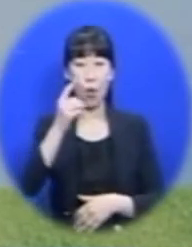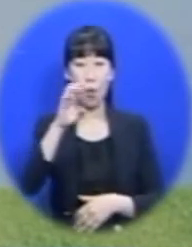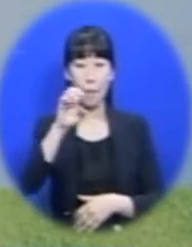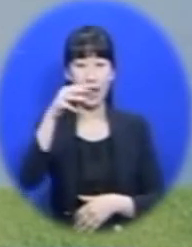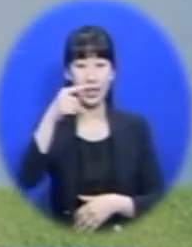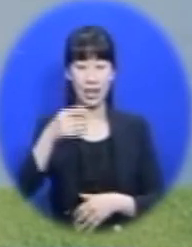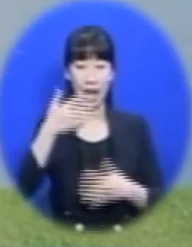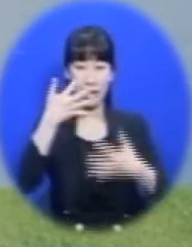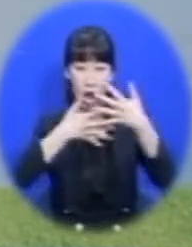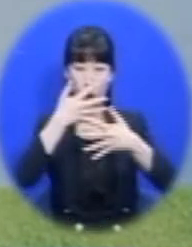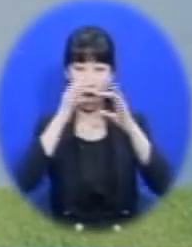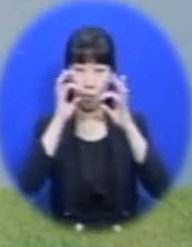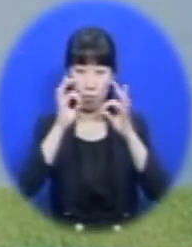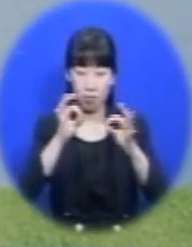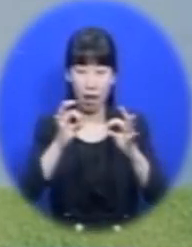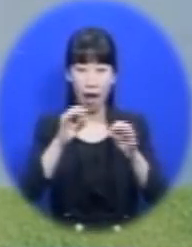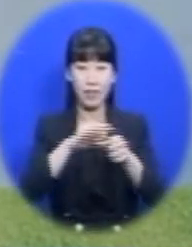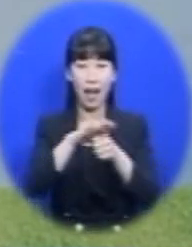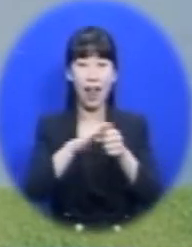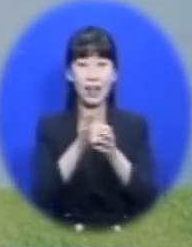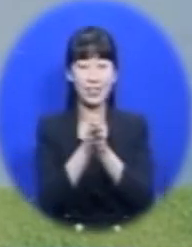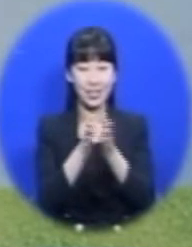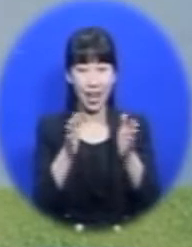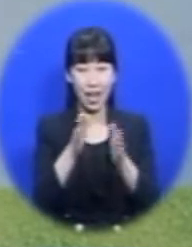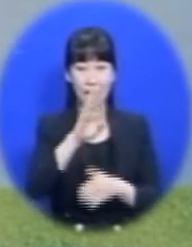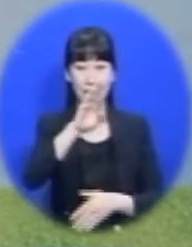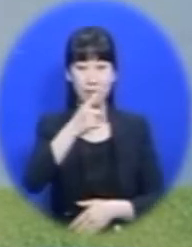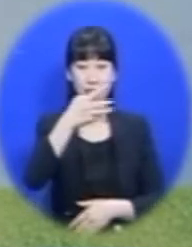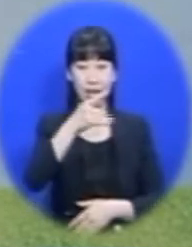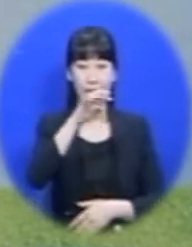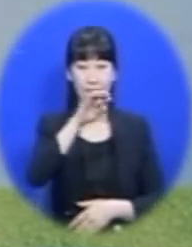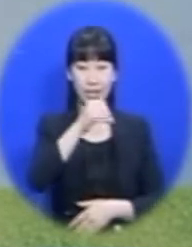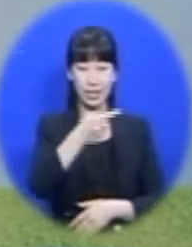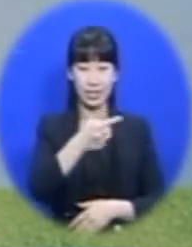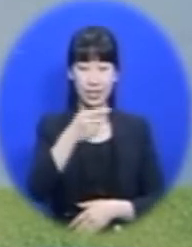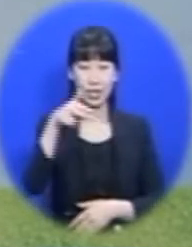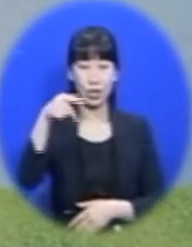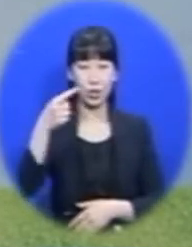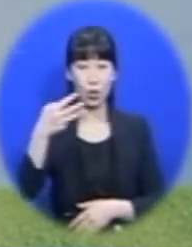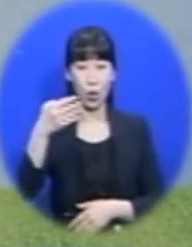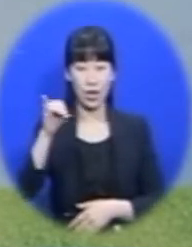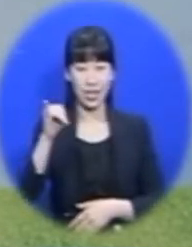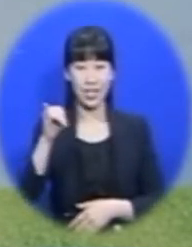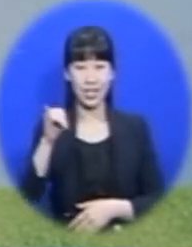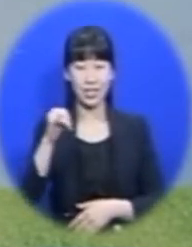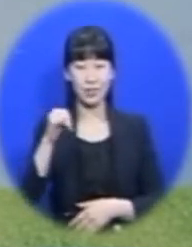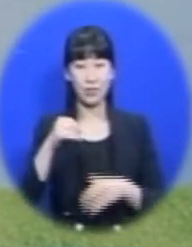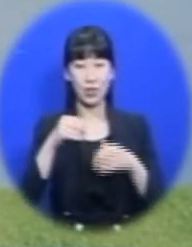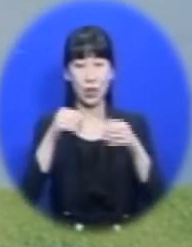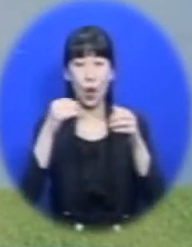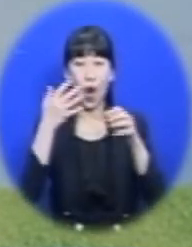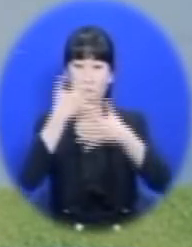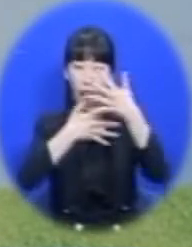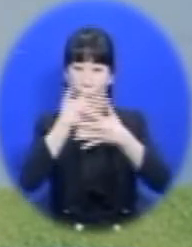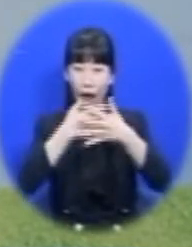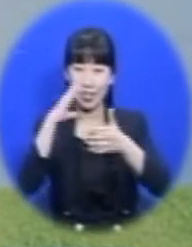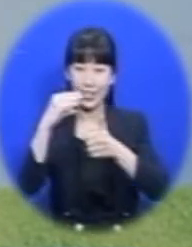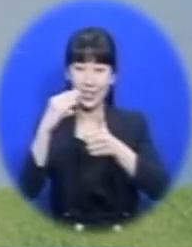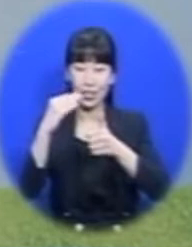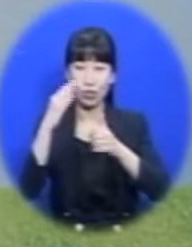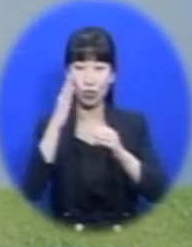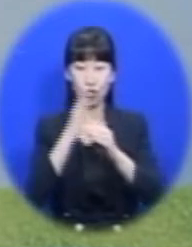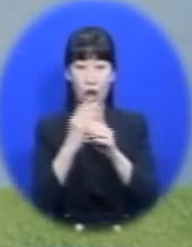빠졌고 브래드 피트와 앤젤리나 졸리가 2005년 미스 앤 미세스 스미스라는 영화를 찍다가 거기에